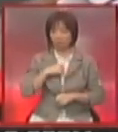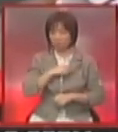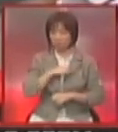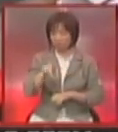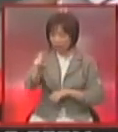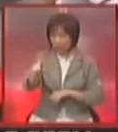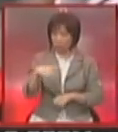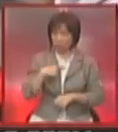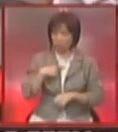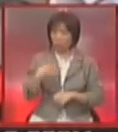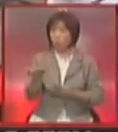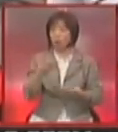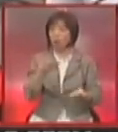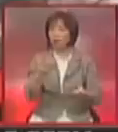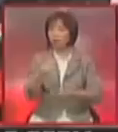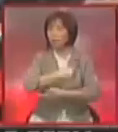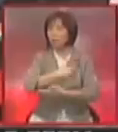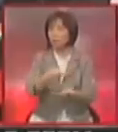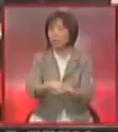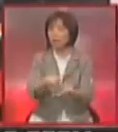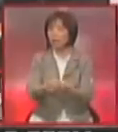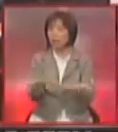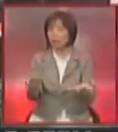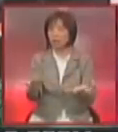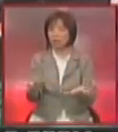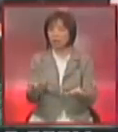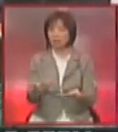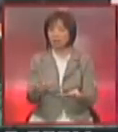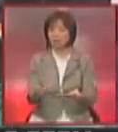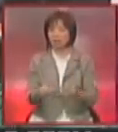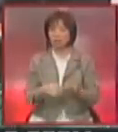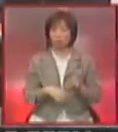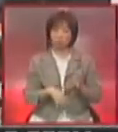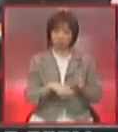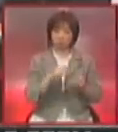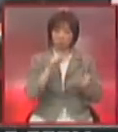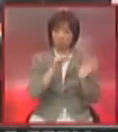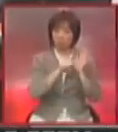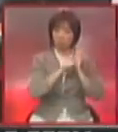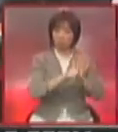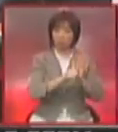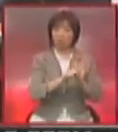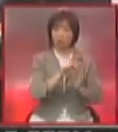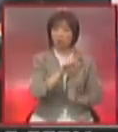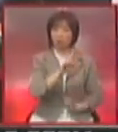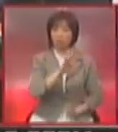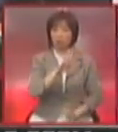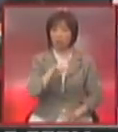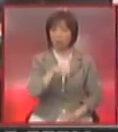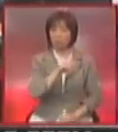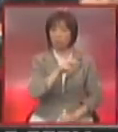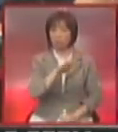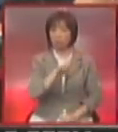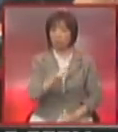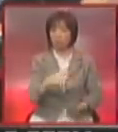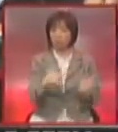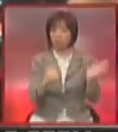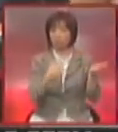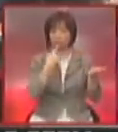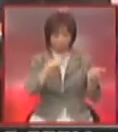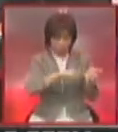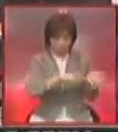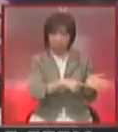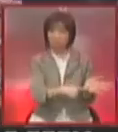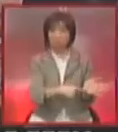mga peso account ni Chief Justice Corona. The subpoena does not stipulate and require me